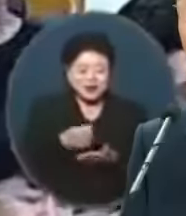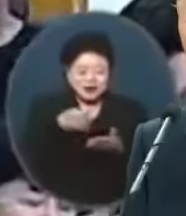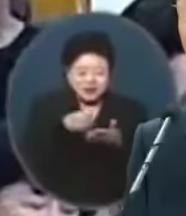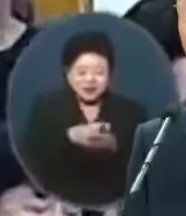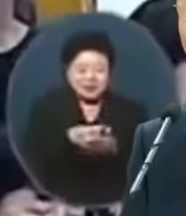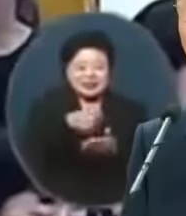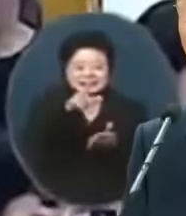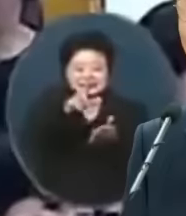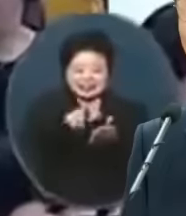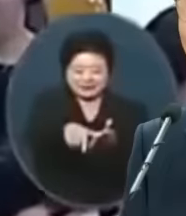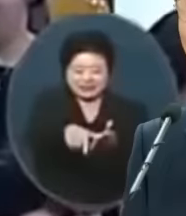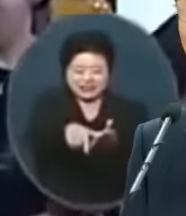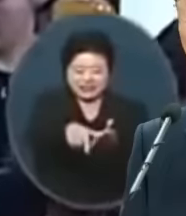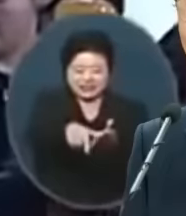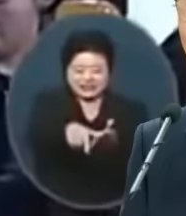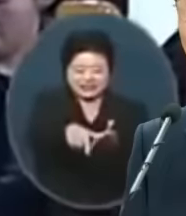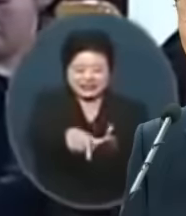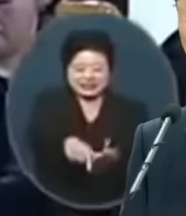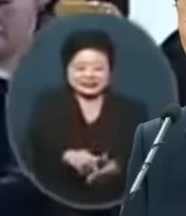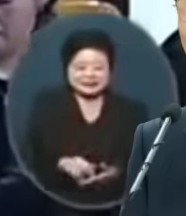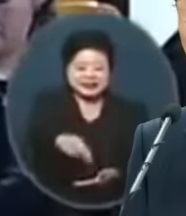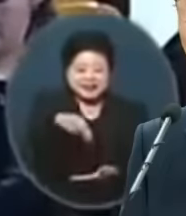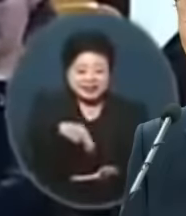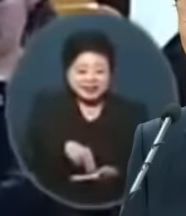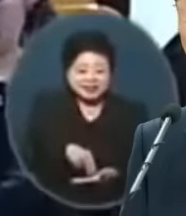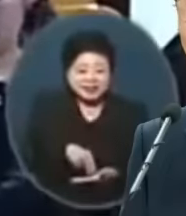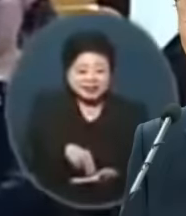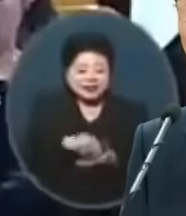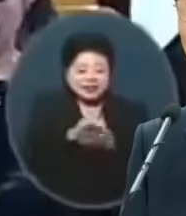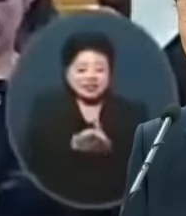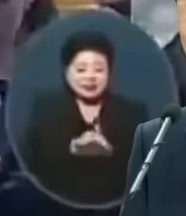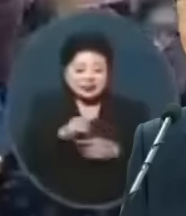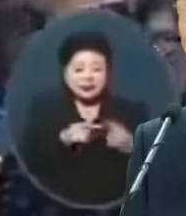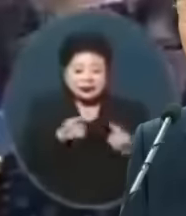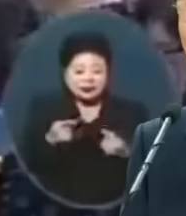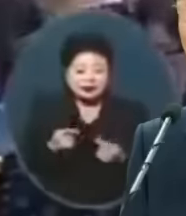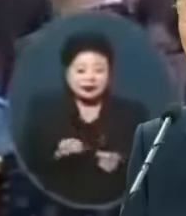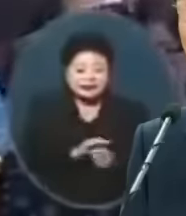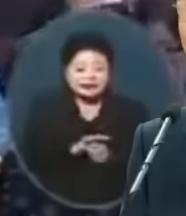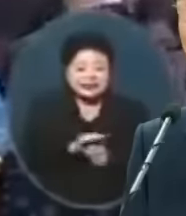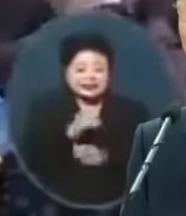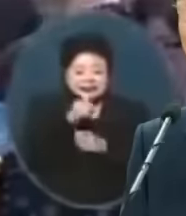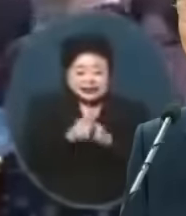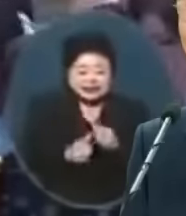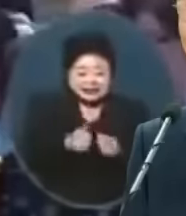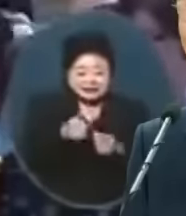것이기 때문에 일어나신 분은 저희 기도를 따라해 주시기 바랍니다. 사랑하시는 하나님,